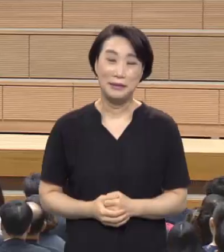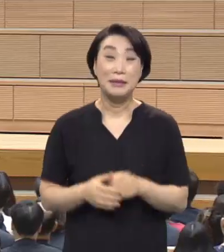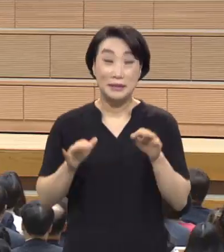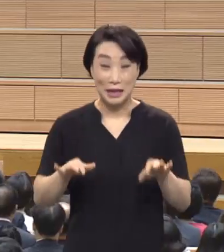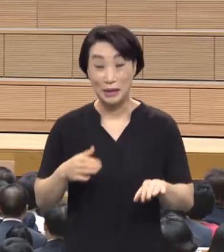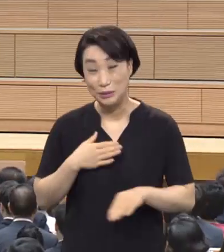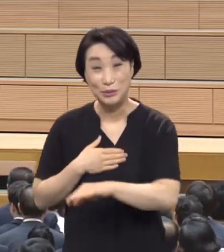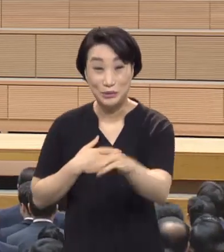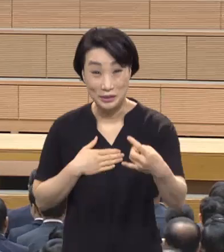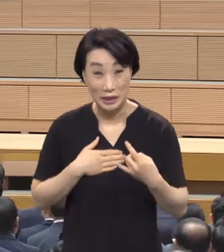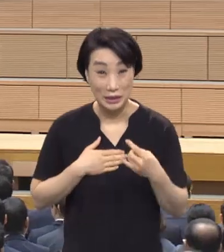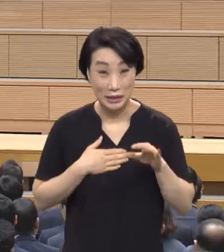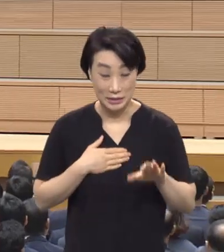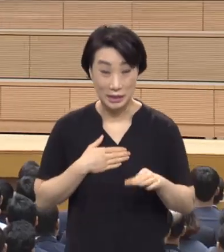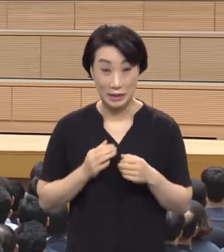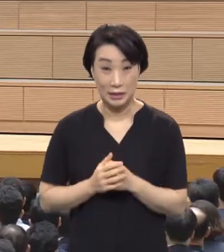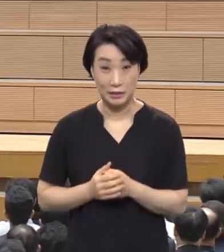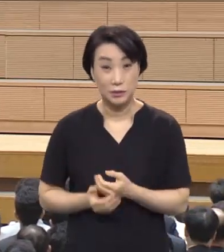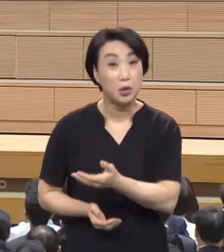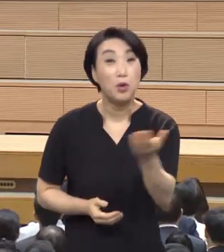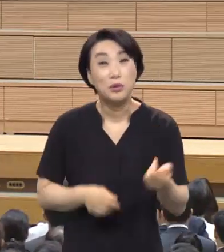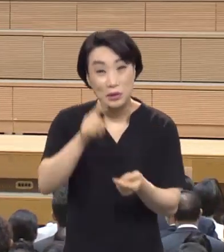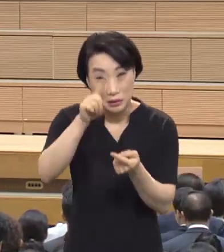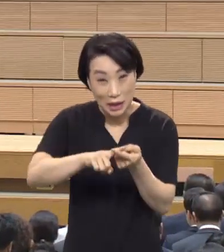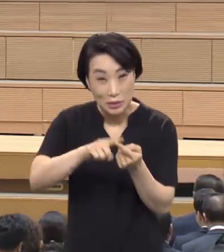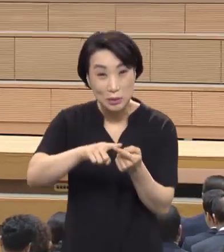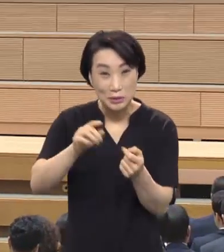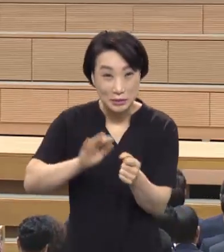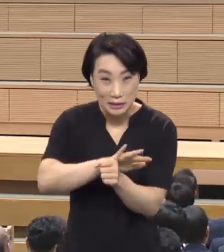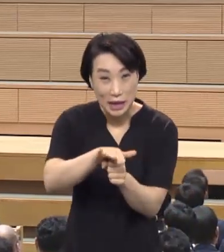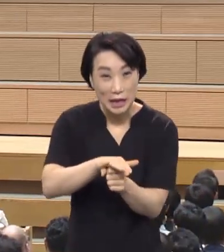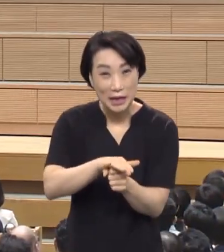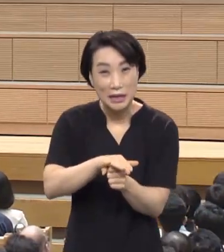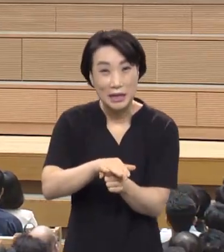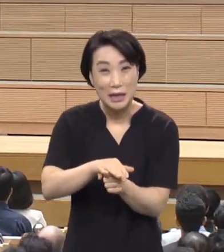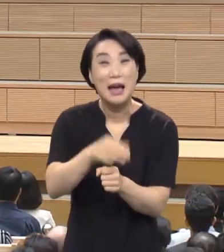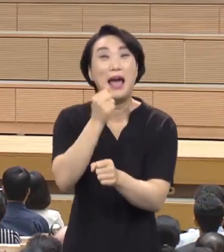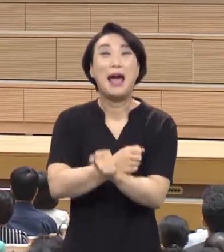근데 우리 보고 너희도 그런 사랑을 해라